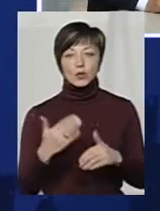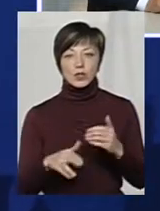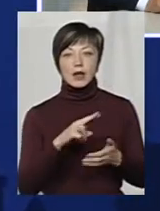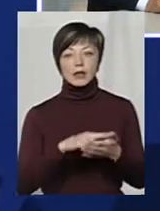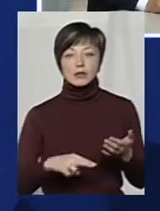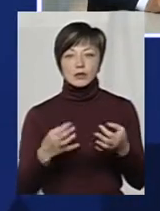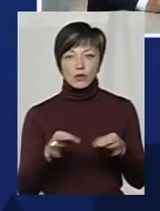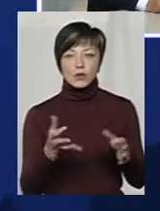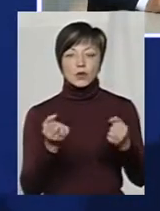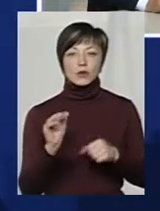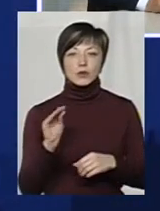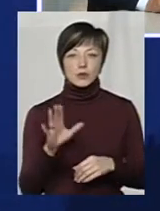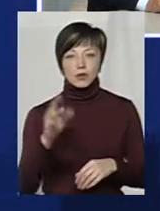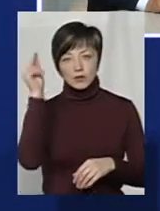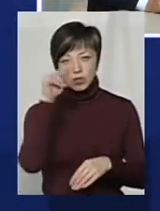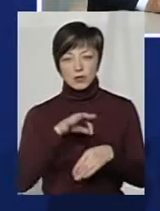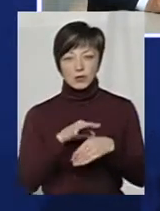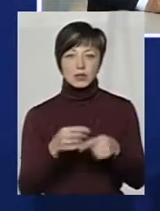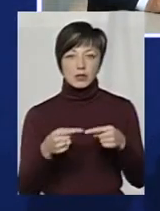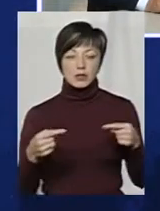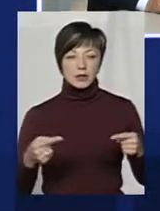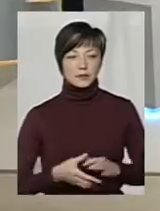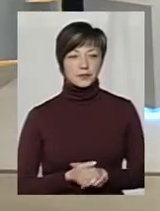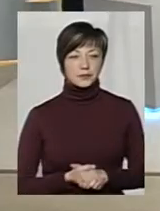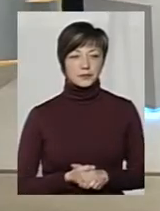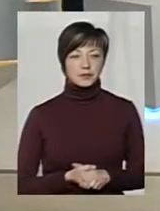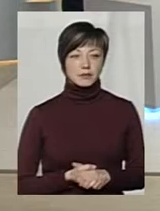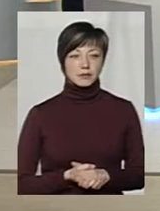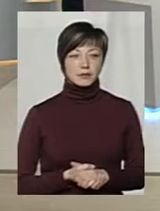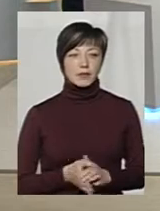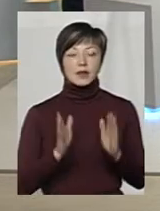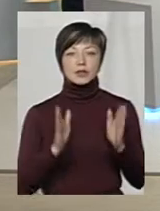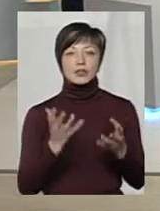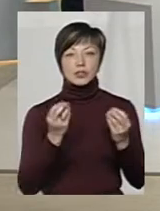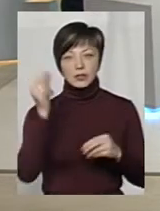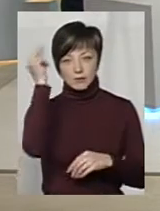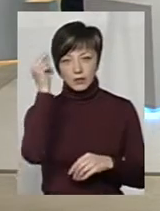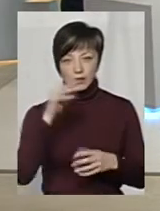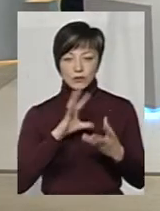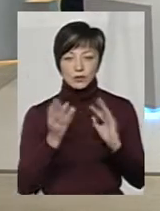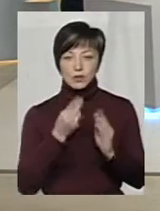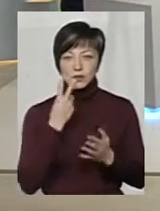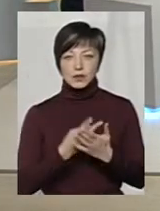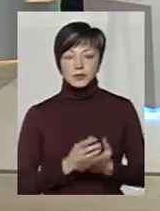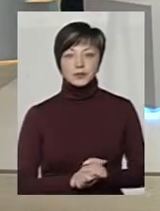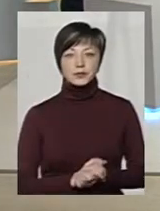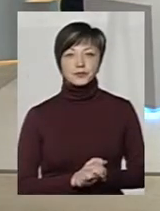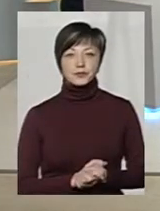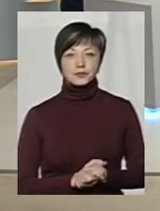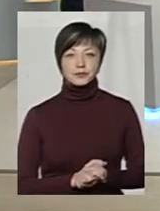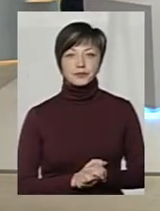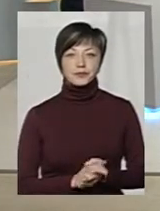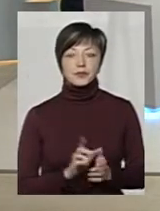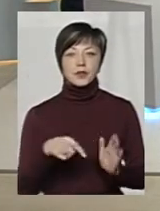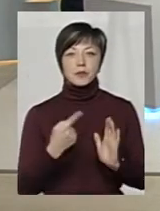ліцензовані, вони отримали посвідчення, пройшли навчання, так. Але ще тільки навчаються, судячи за цього. Прошу, Олеже, долучайтеся.